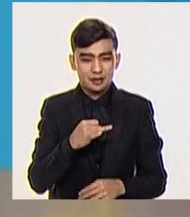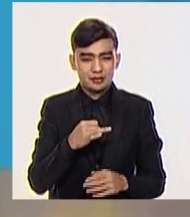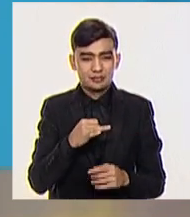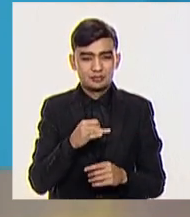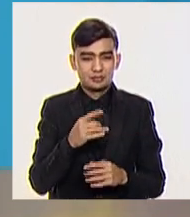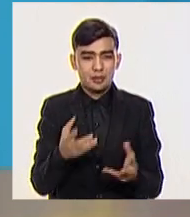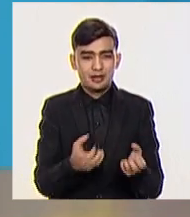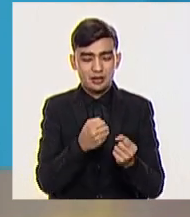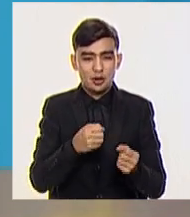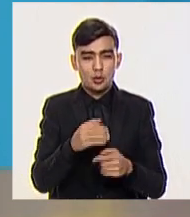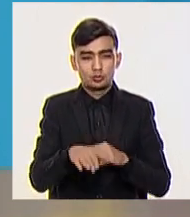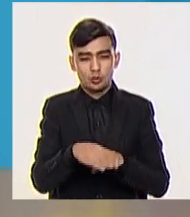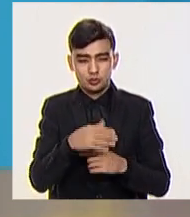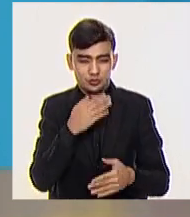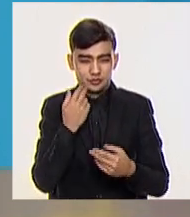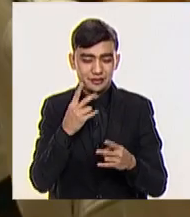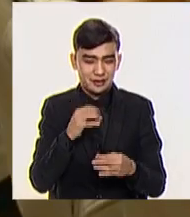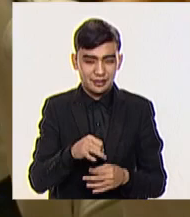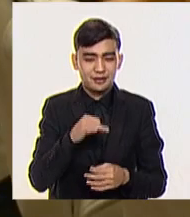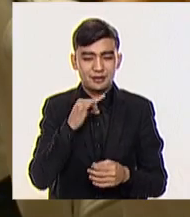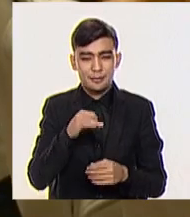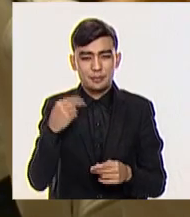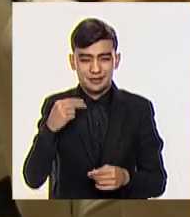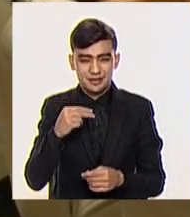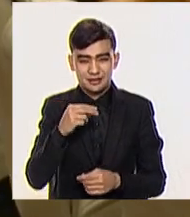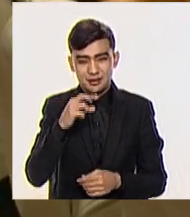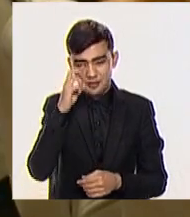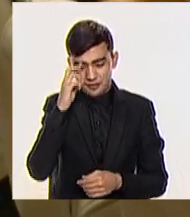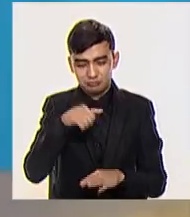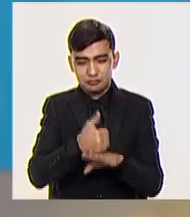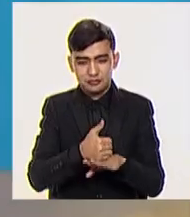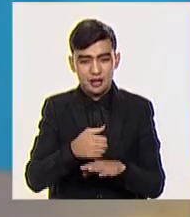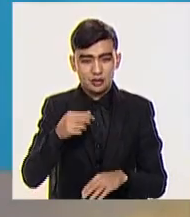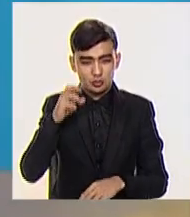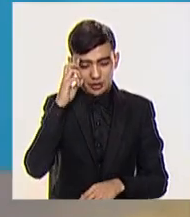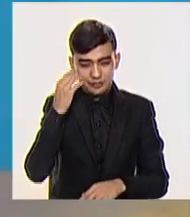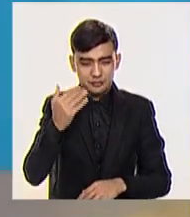отсутствие поддержки предложения президента главы государства. Поэтому